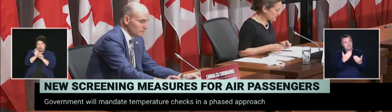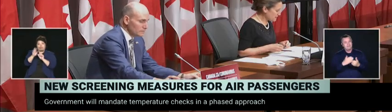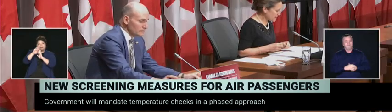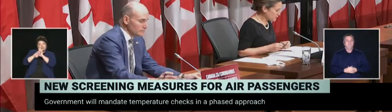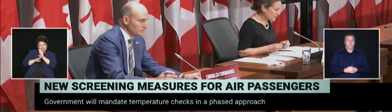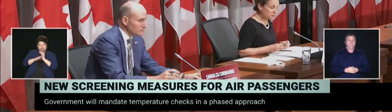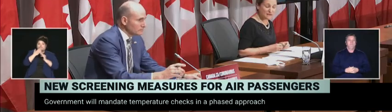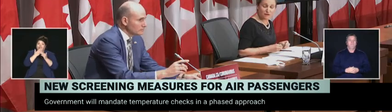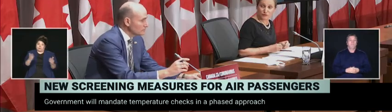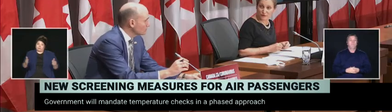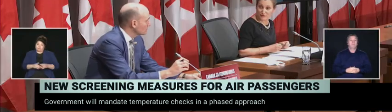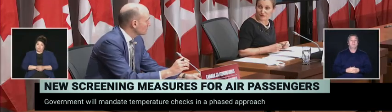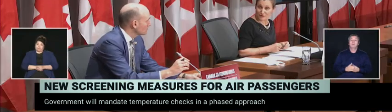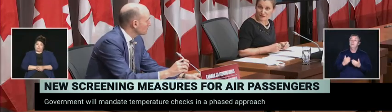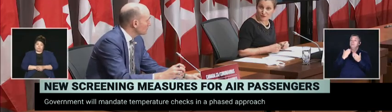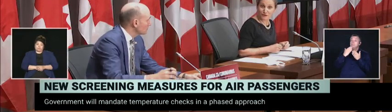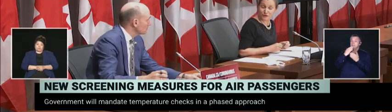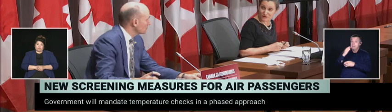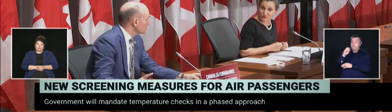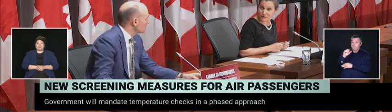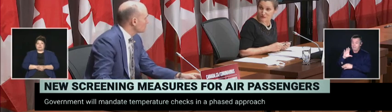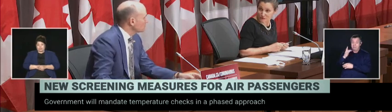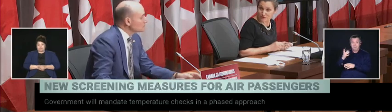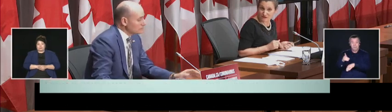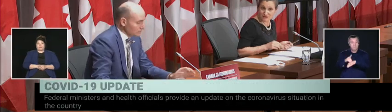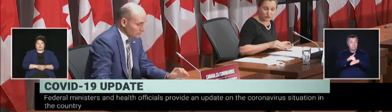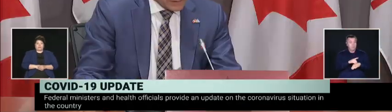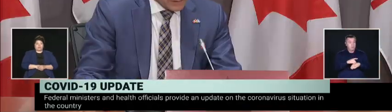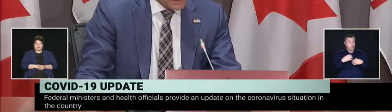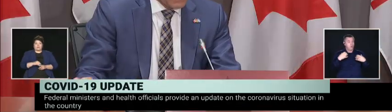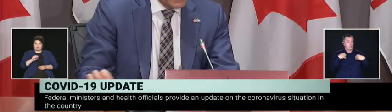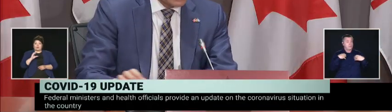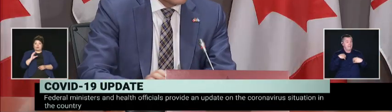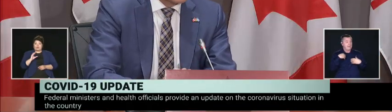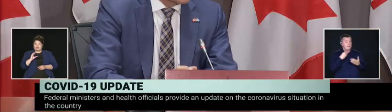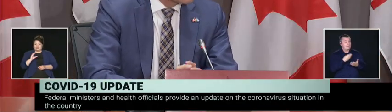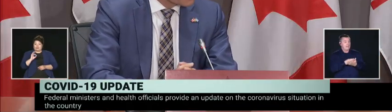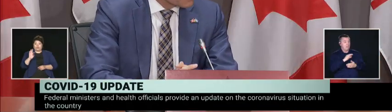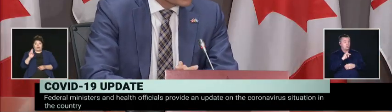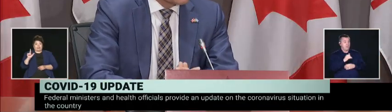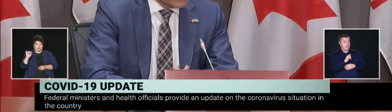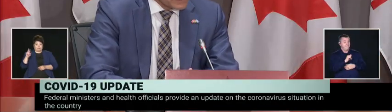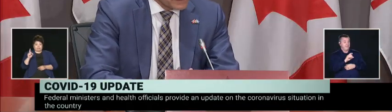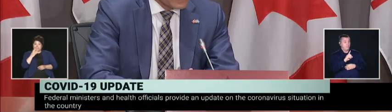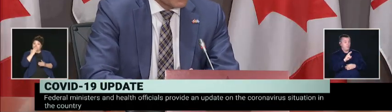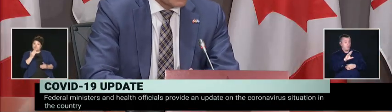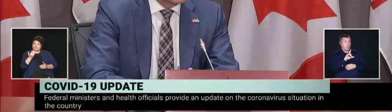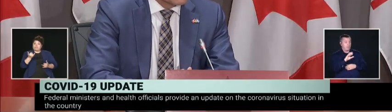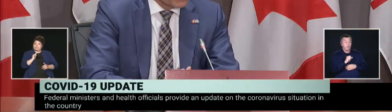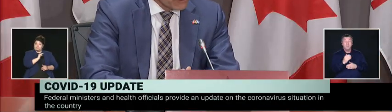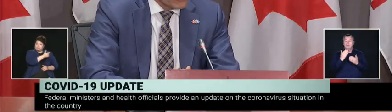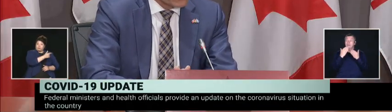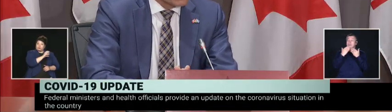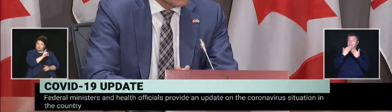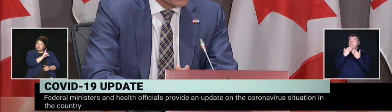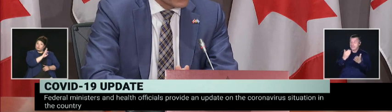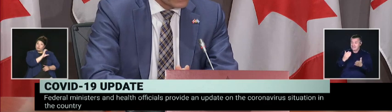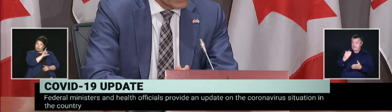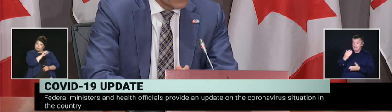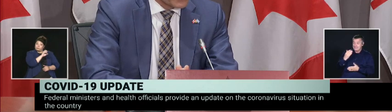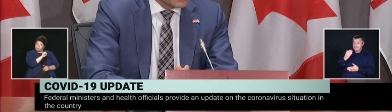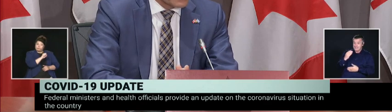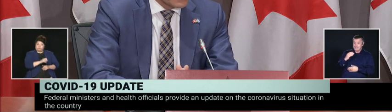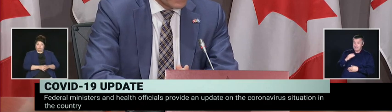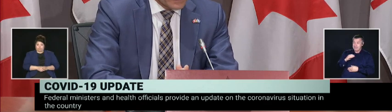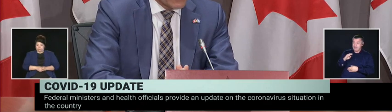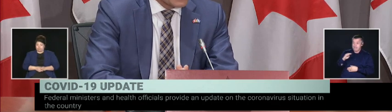maintenant, je donne la parole au président du Conseil du Trésor, Jean-Yves Duclos. Jean-Yves, s'il vous plaît. Merci, Christian, et merci, Marc. Bonjour tout le monde.